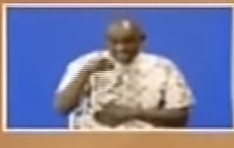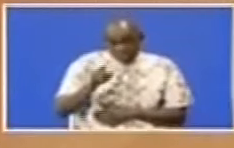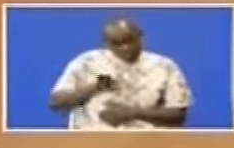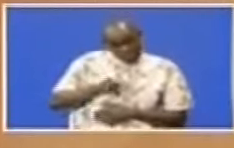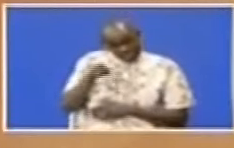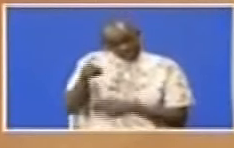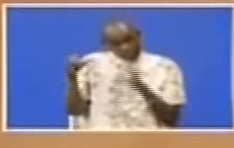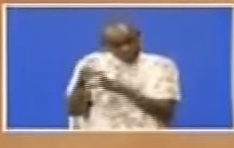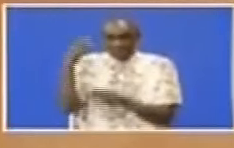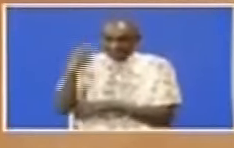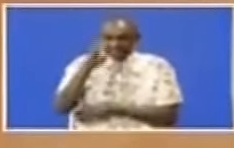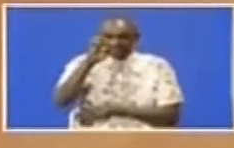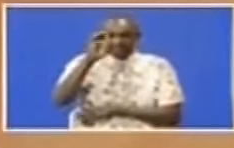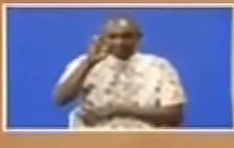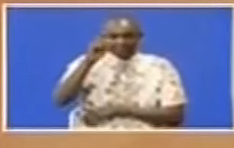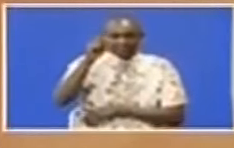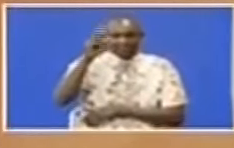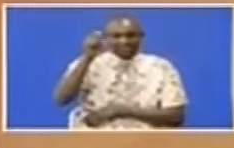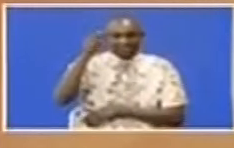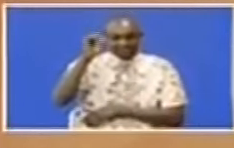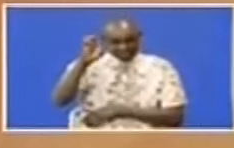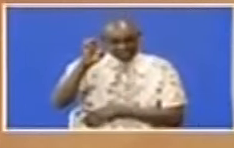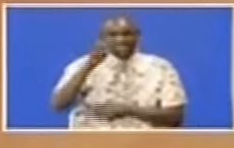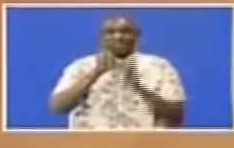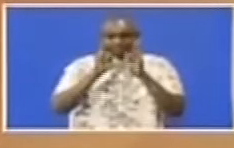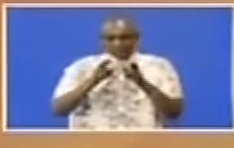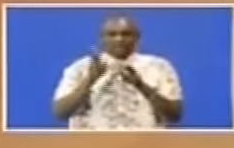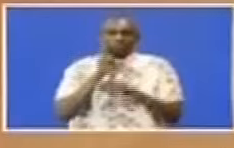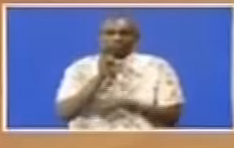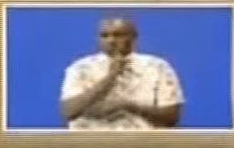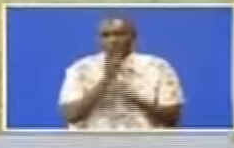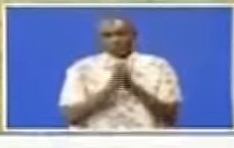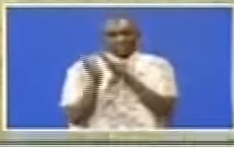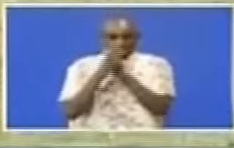ushindi wake mbele ya Beatrice Chimutai. Robinson Okenye na taarifa zaidi.